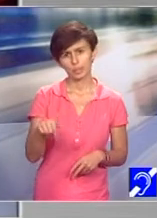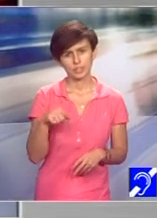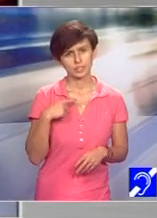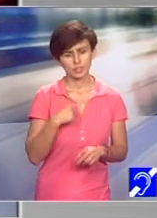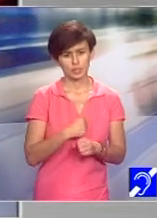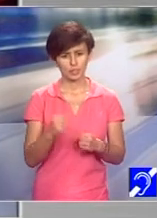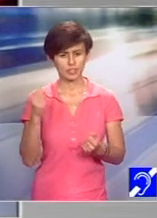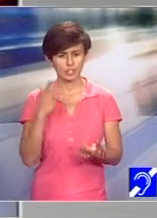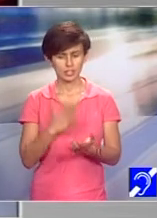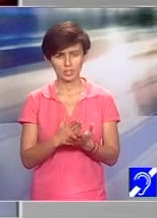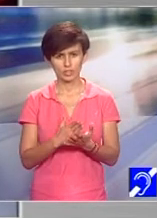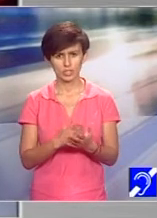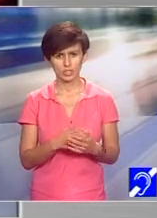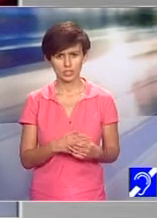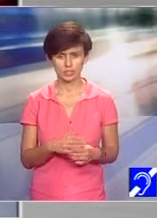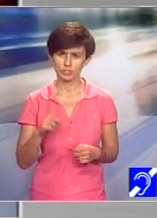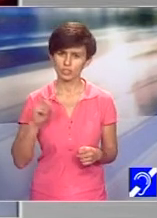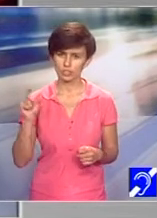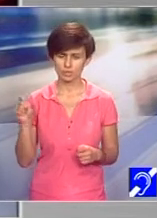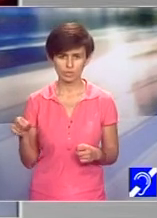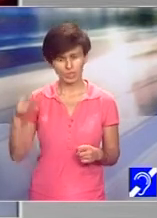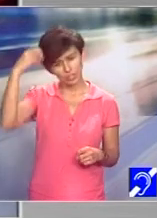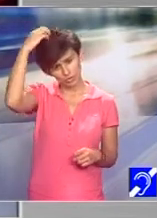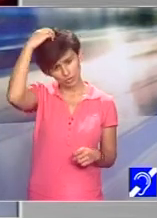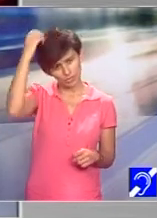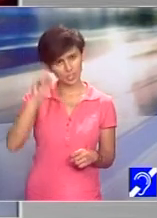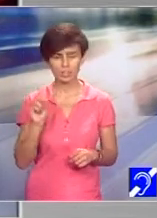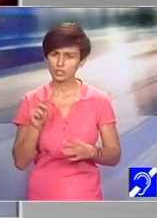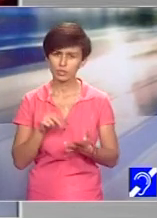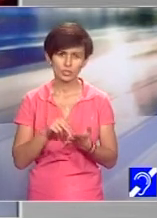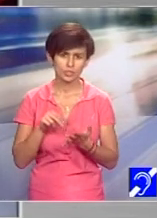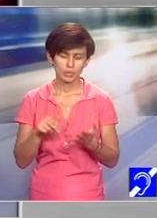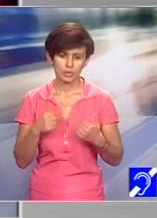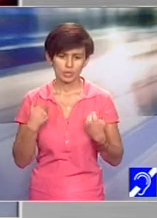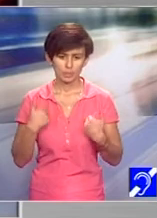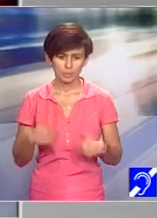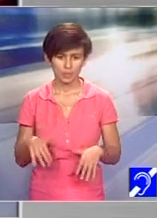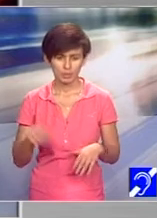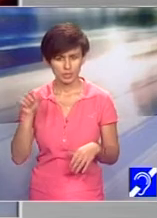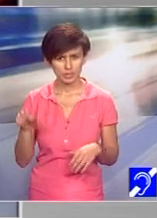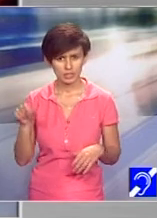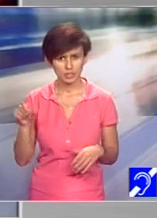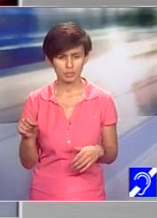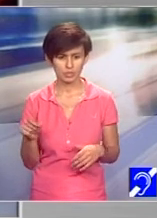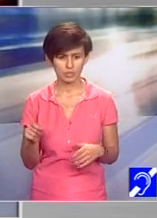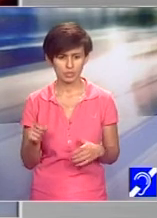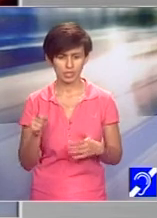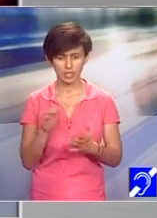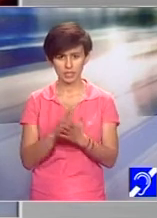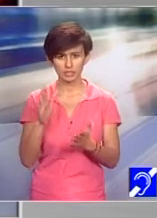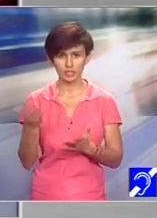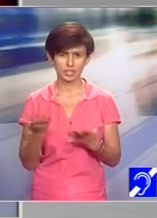hotărâți acum. Deci niciun guvernant nu își poate permite să piardă personal calificat, care după terminarea școlii